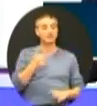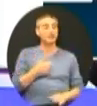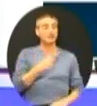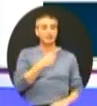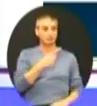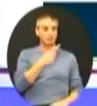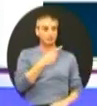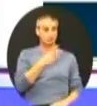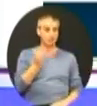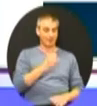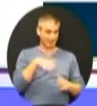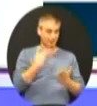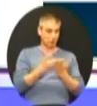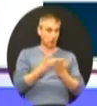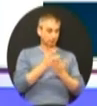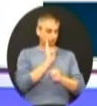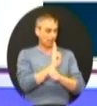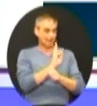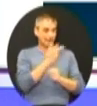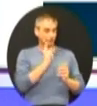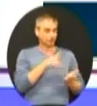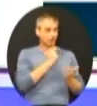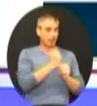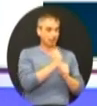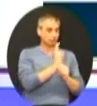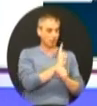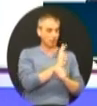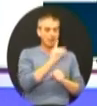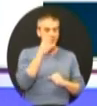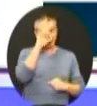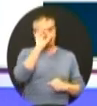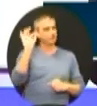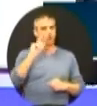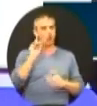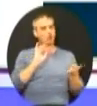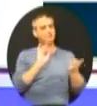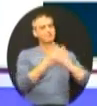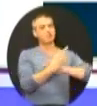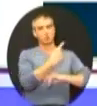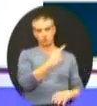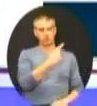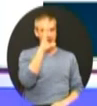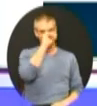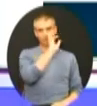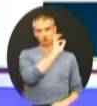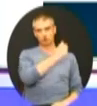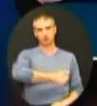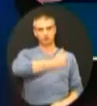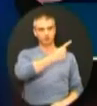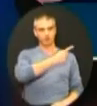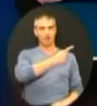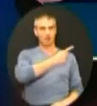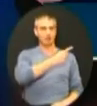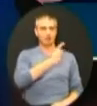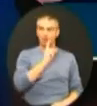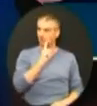שר שבהחלט יתריע במקומות שצריך להתריע אבל אבל השקפת עולמו לא תהיה מנוגדת להשקפת עולמו של עסר